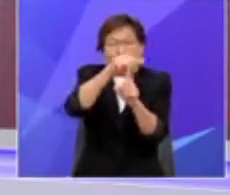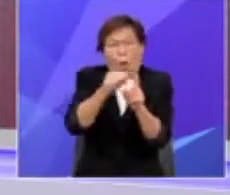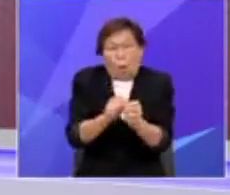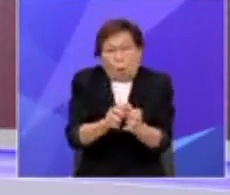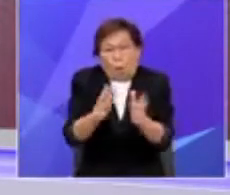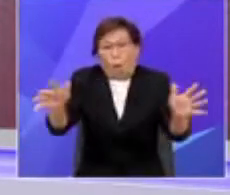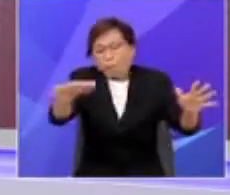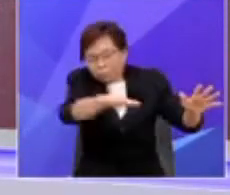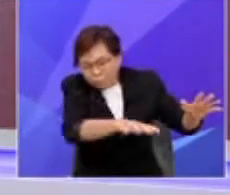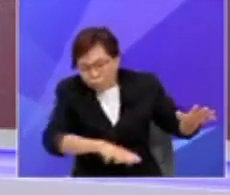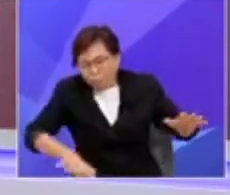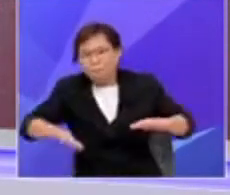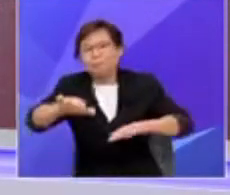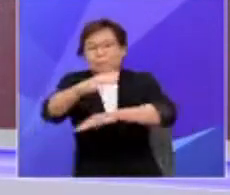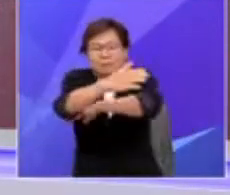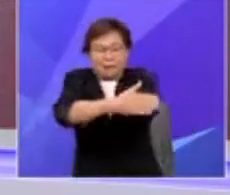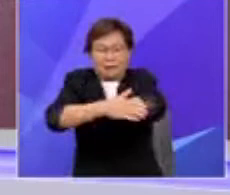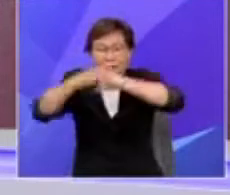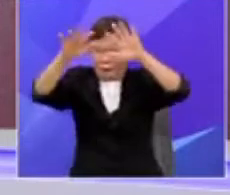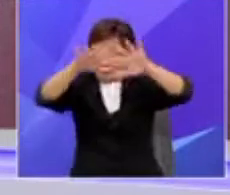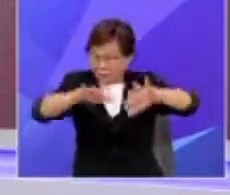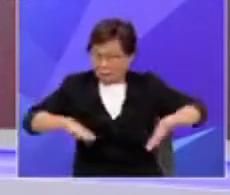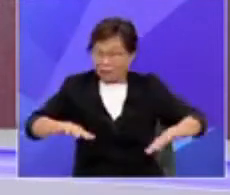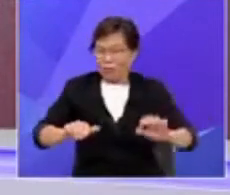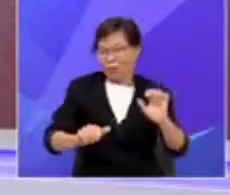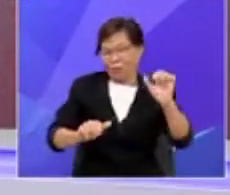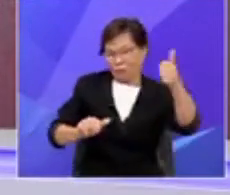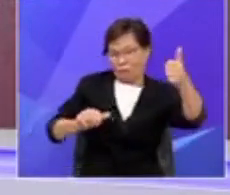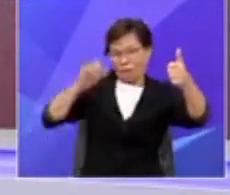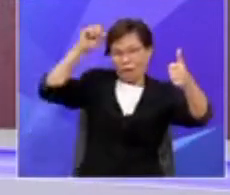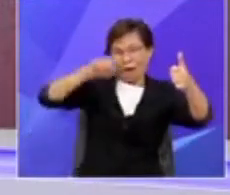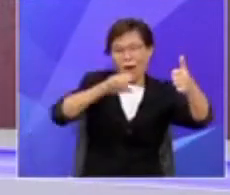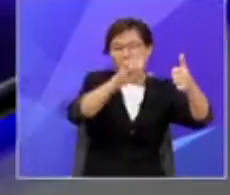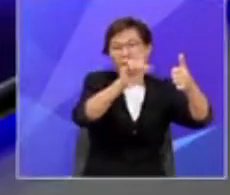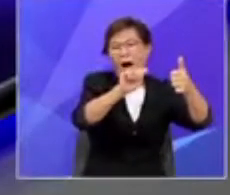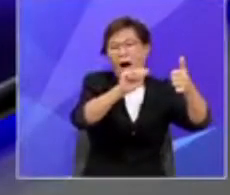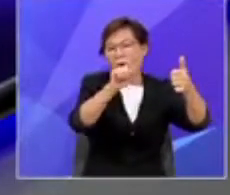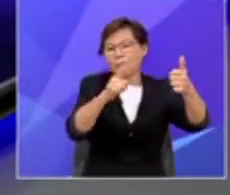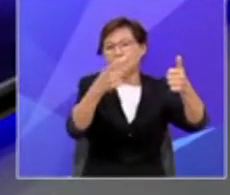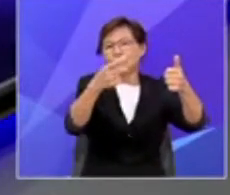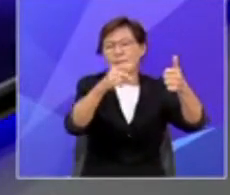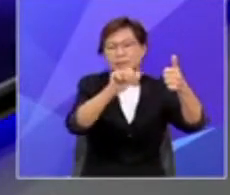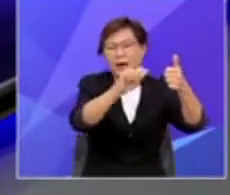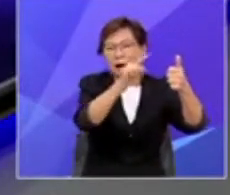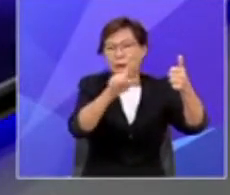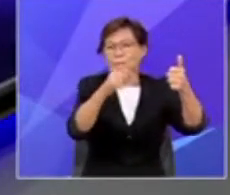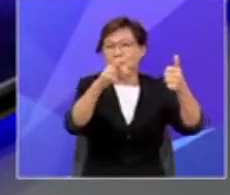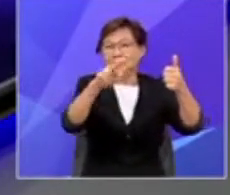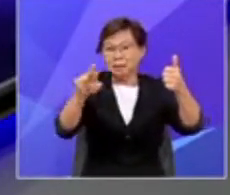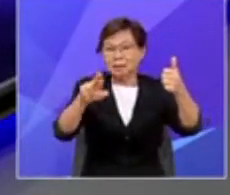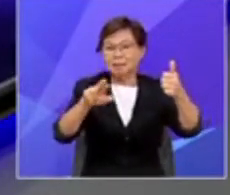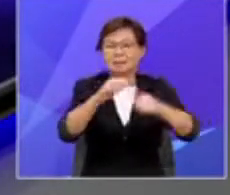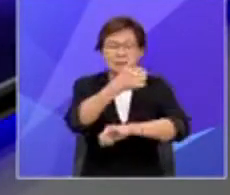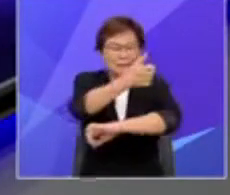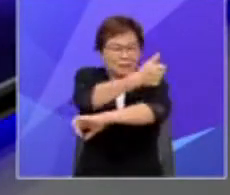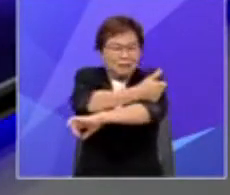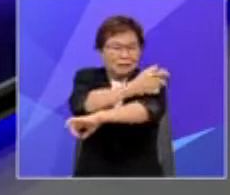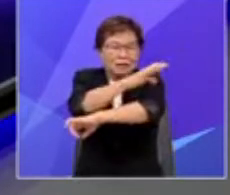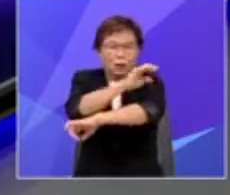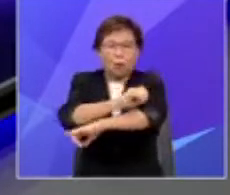negara-negara anggota ASEAN yang pertama Ya elah saudara Abdurrahim ketua pegawai eksekutif